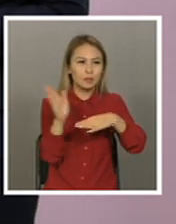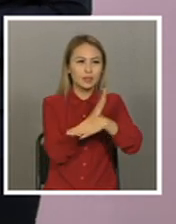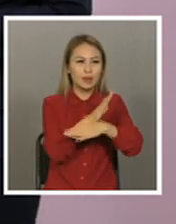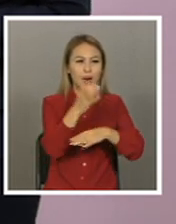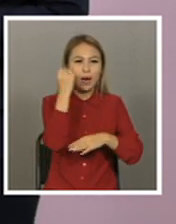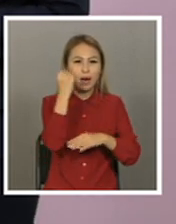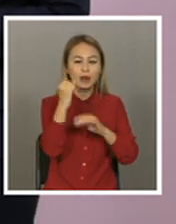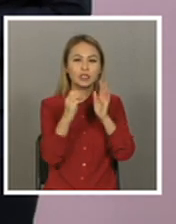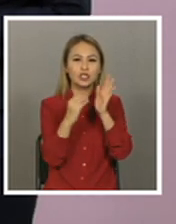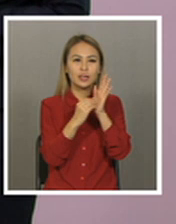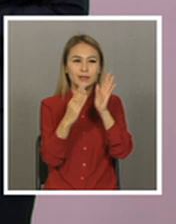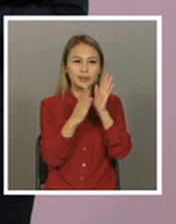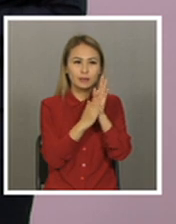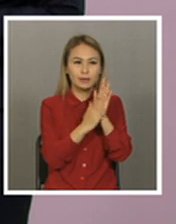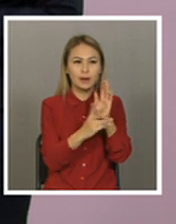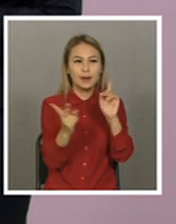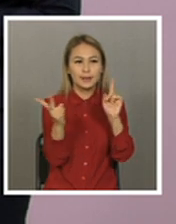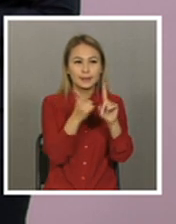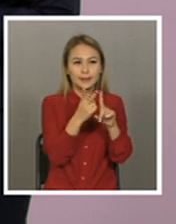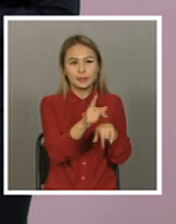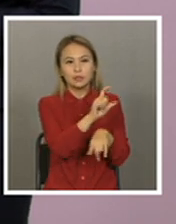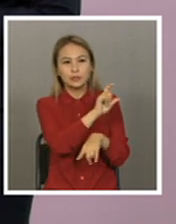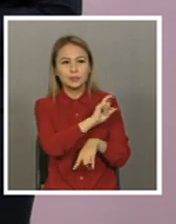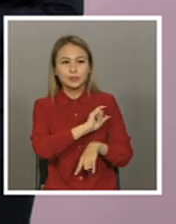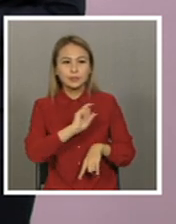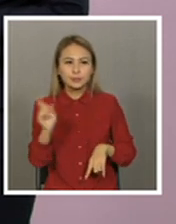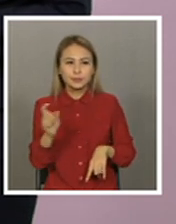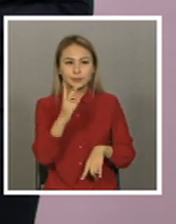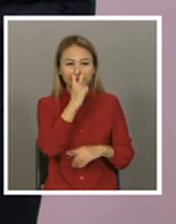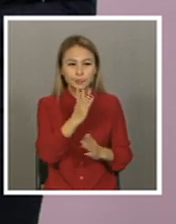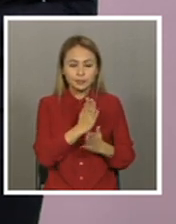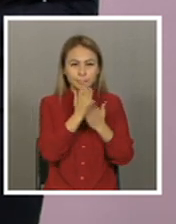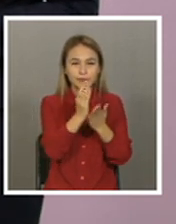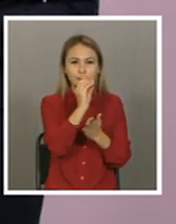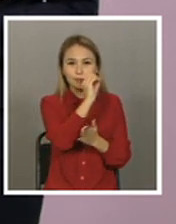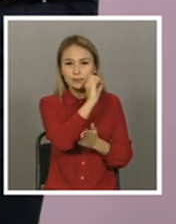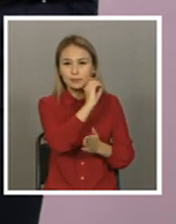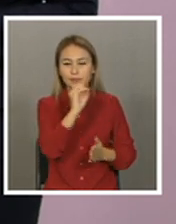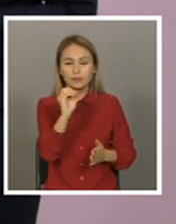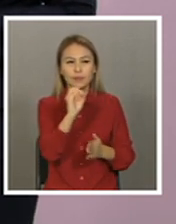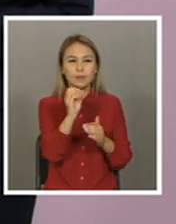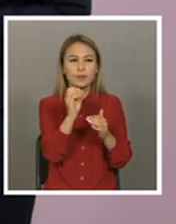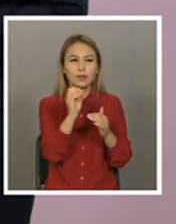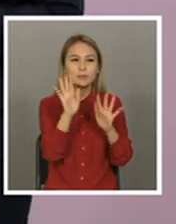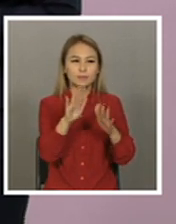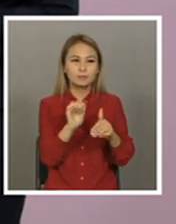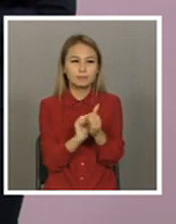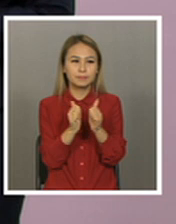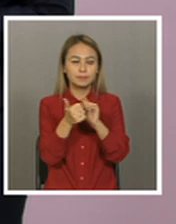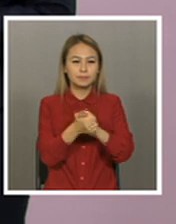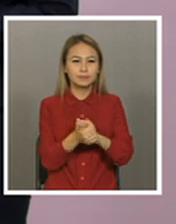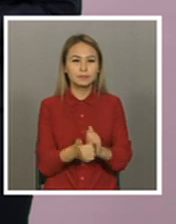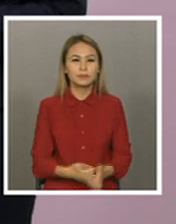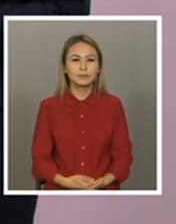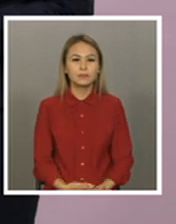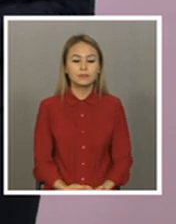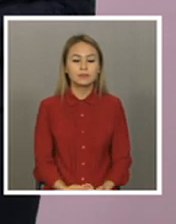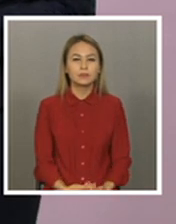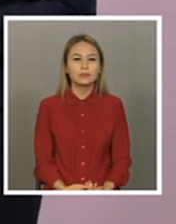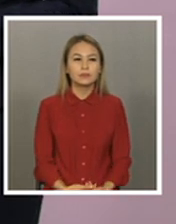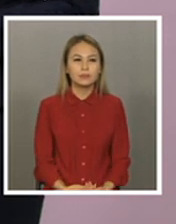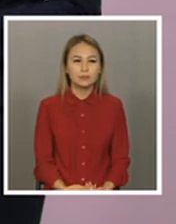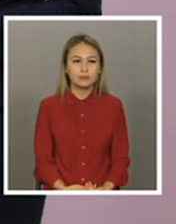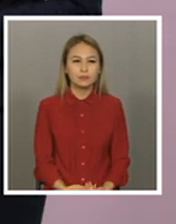жазылған. Ал екінші қатардағы буындарды оқу барысында а әріпінің орнына е әріпін қойып